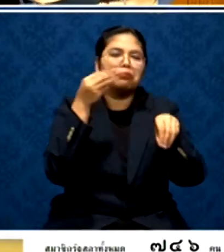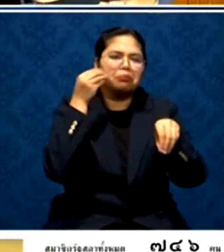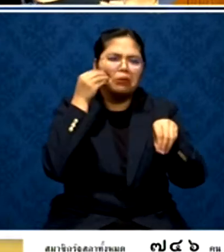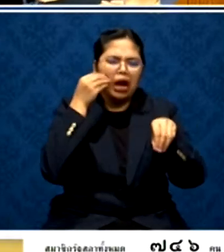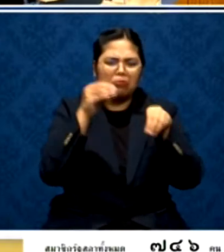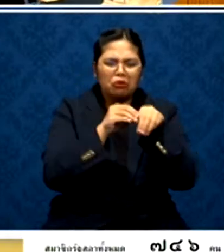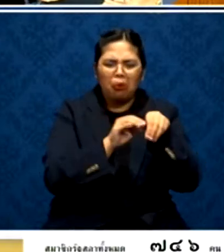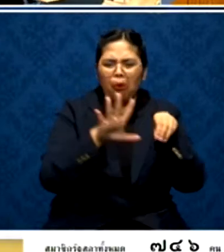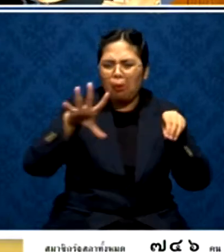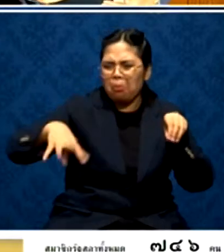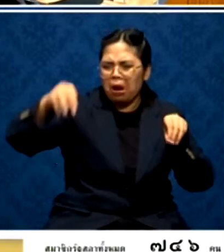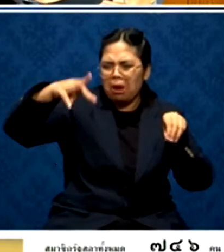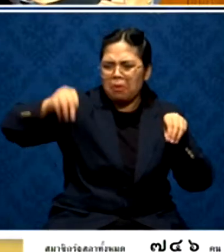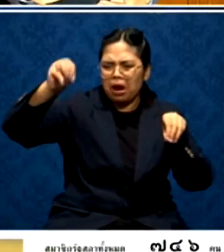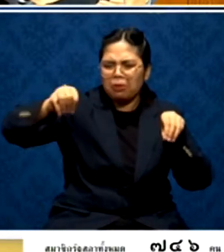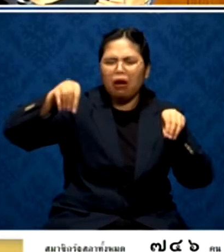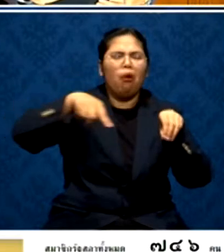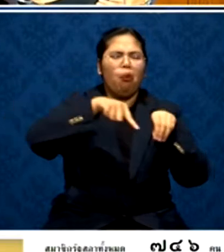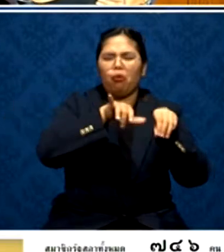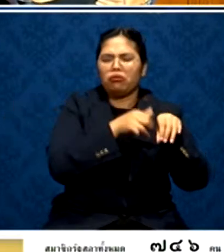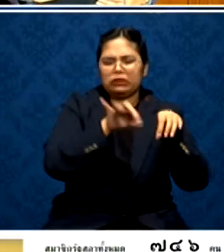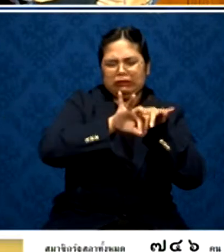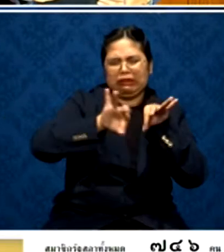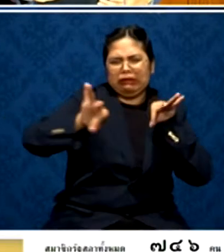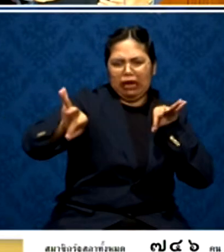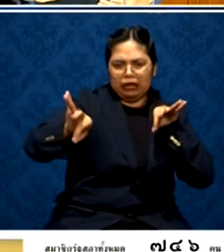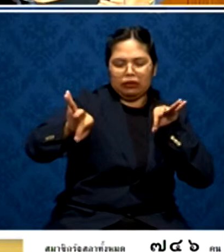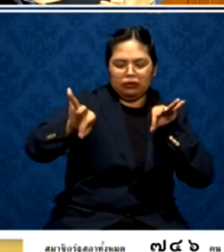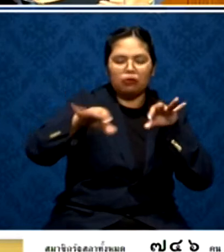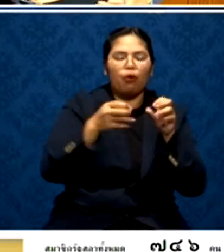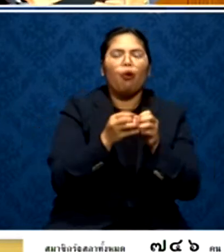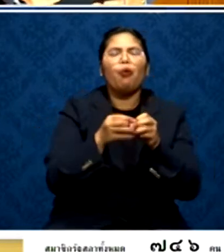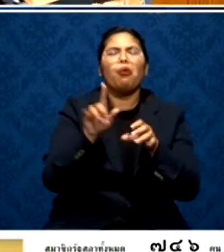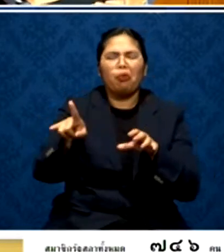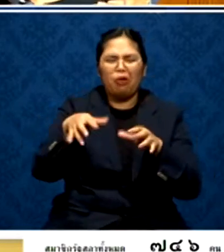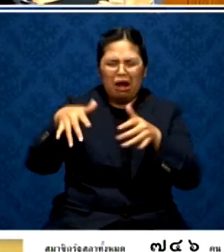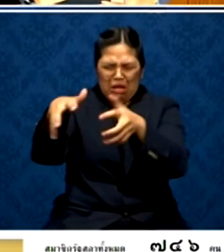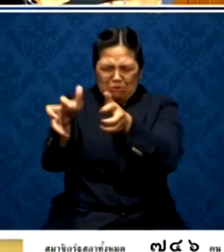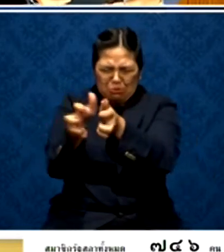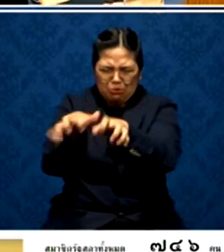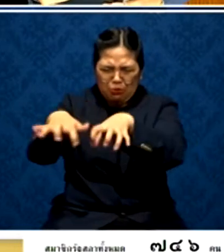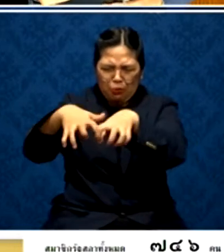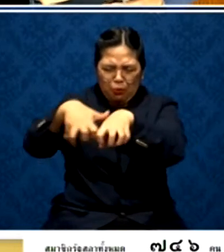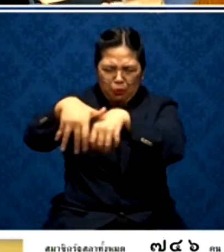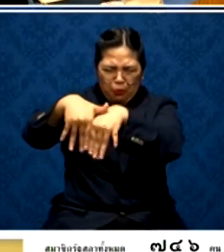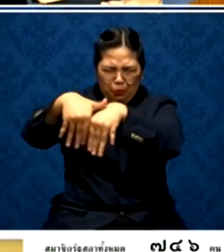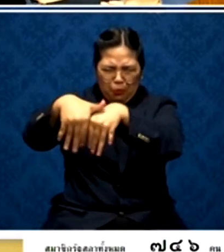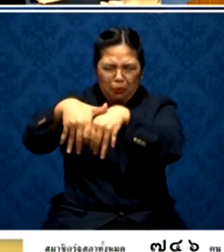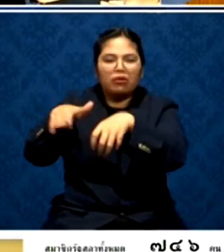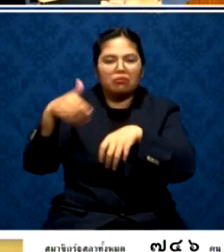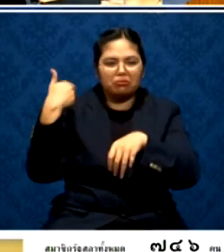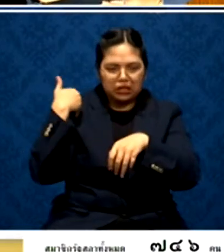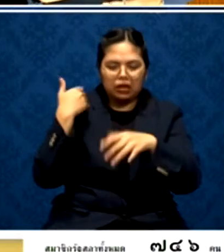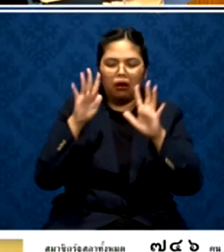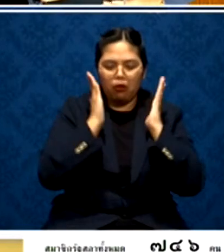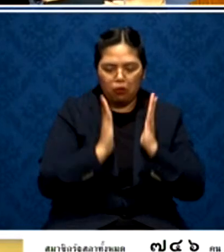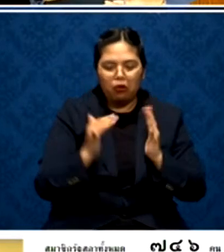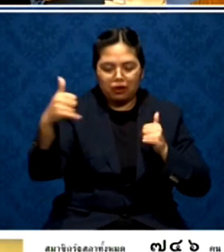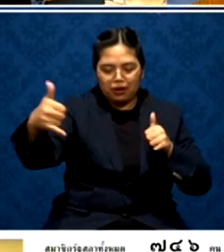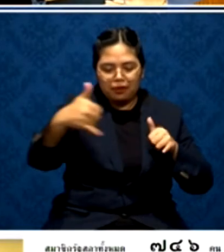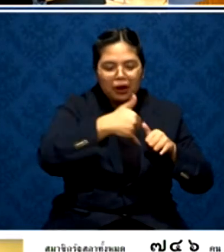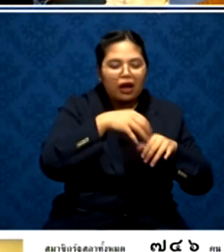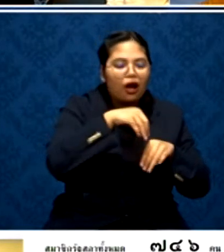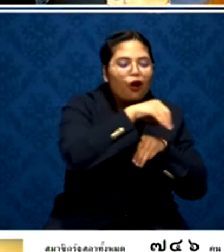ในเมืองลดความแออัดและลดภาระของบุคลากรทางการแพทย์ส่งเสริมกล